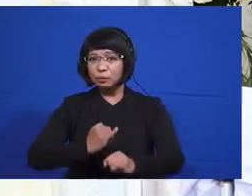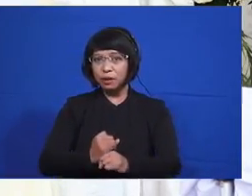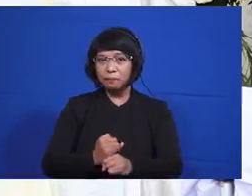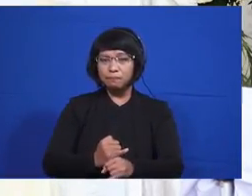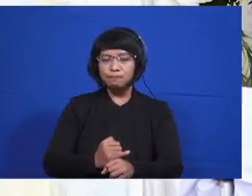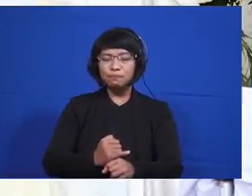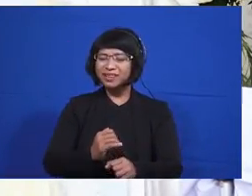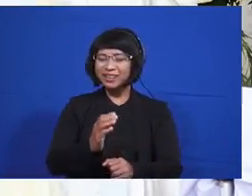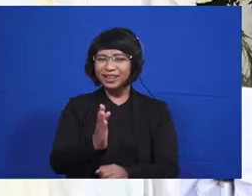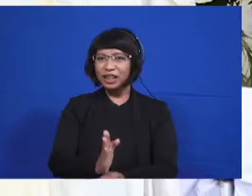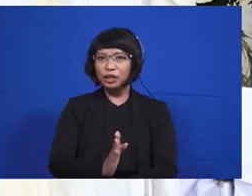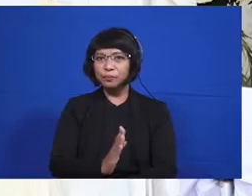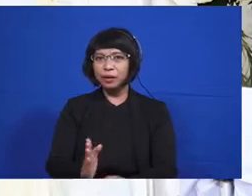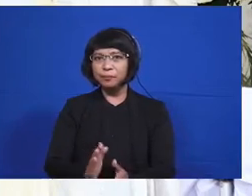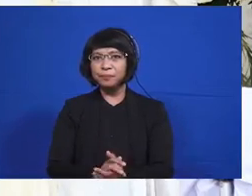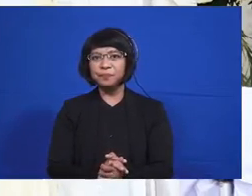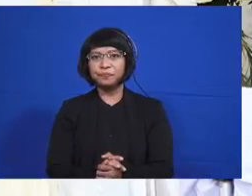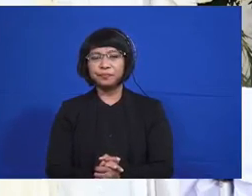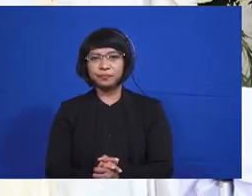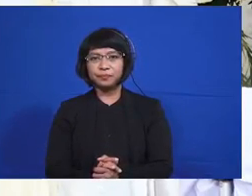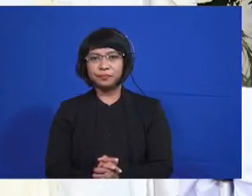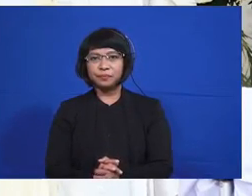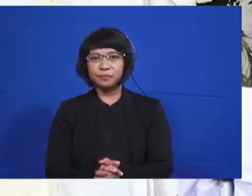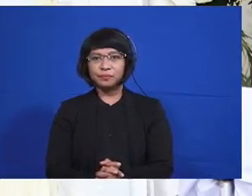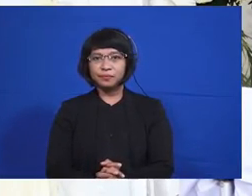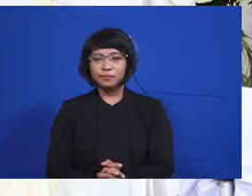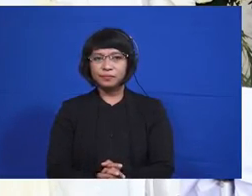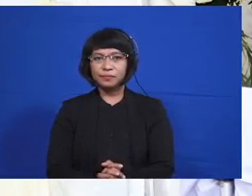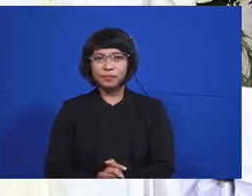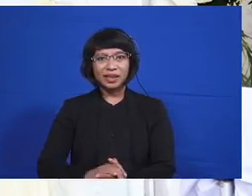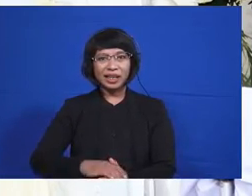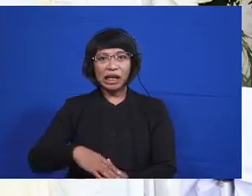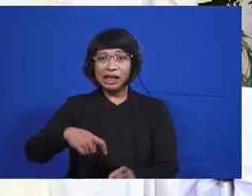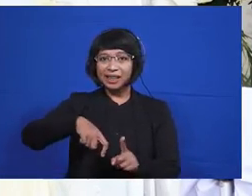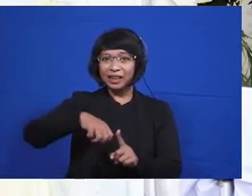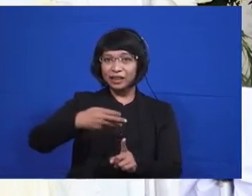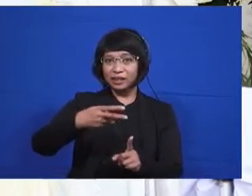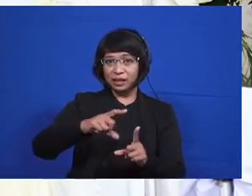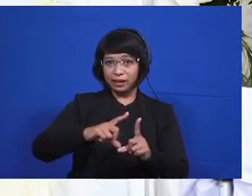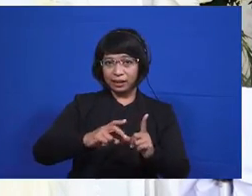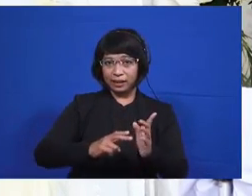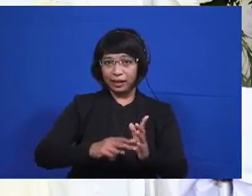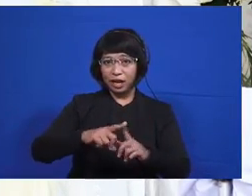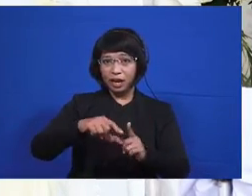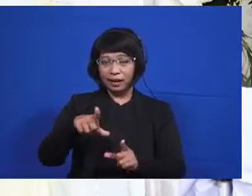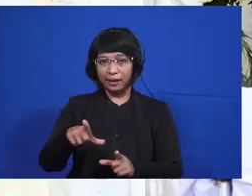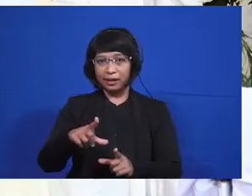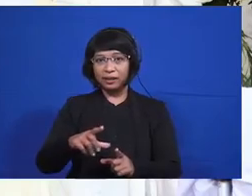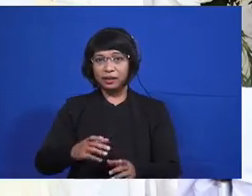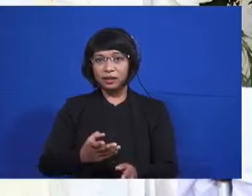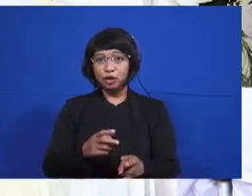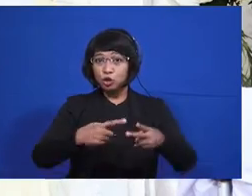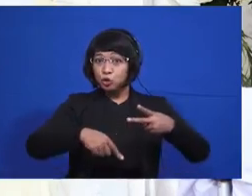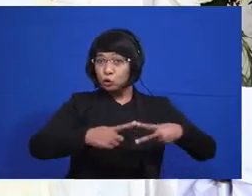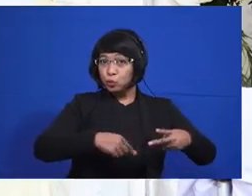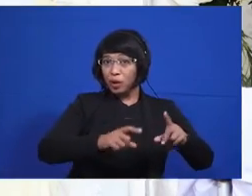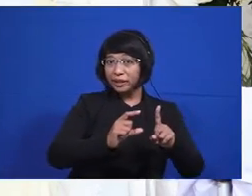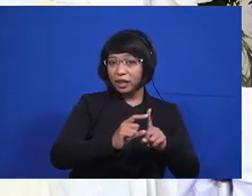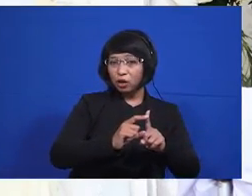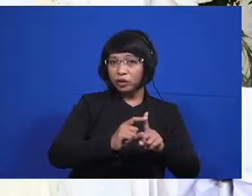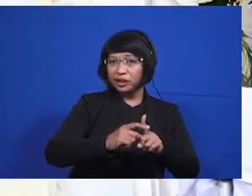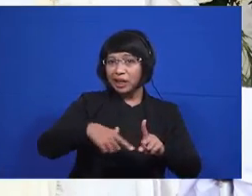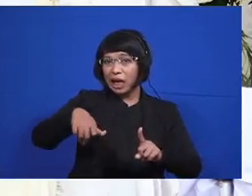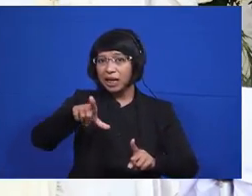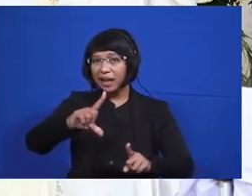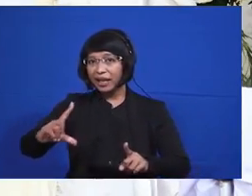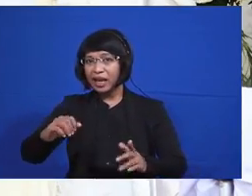kami dan orang-orang yang mengenal mereka dengan baik, para diakon ini layak untuk